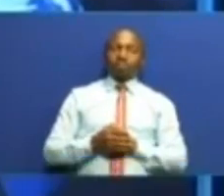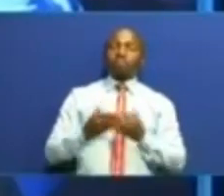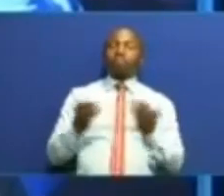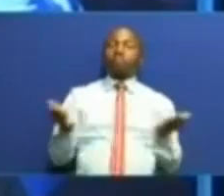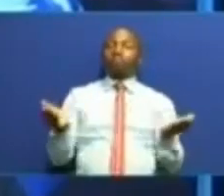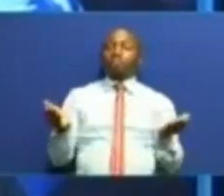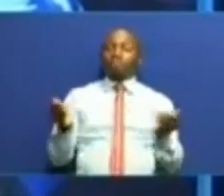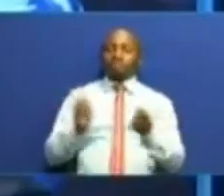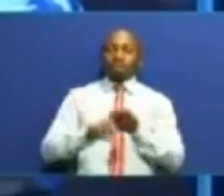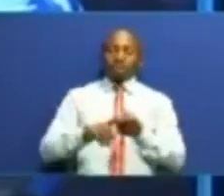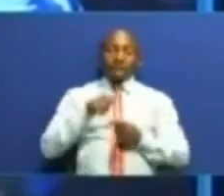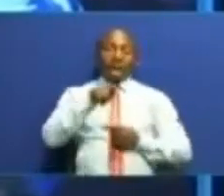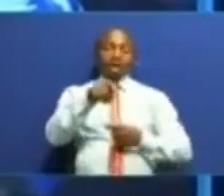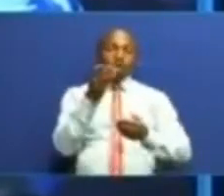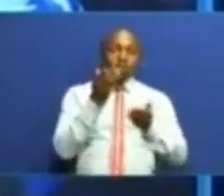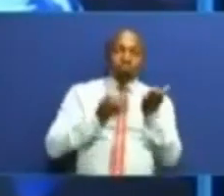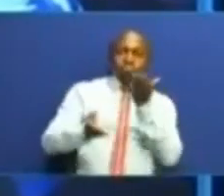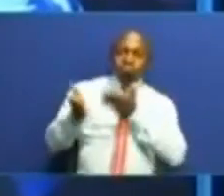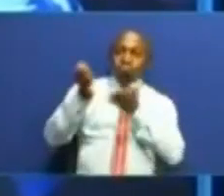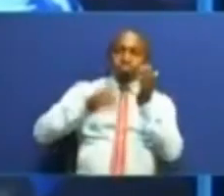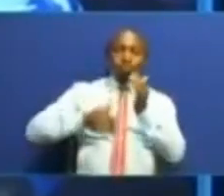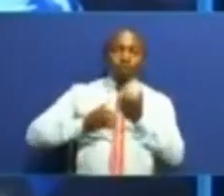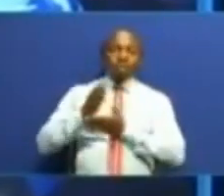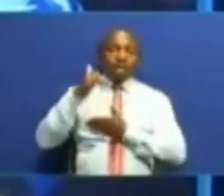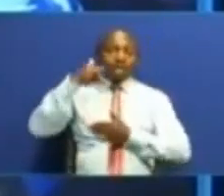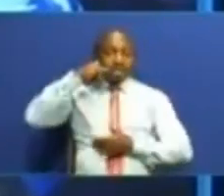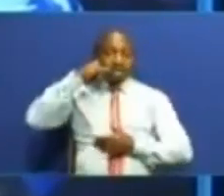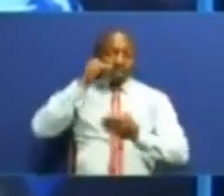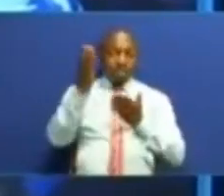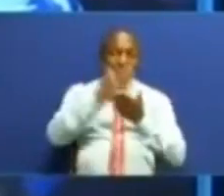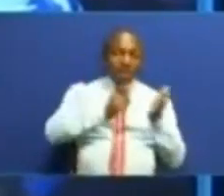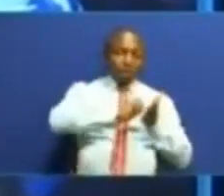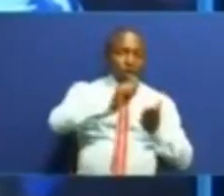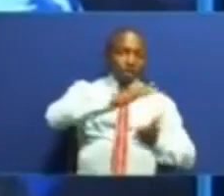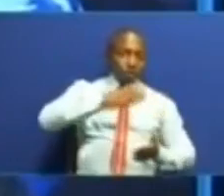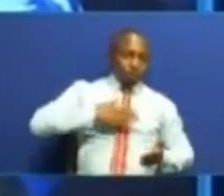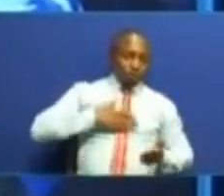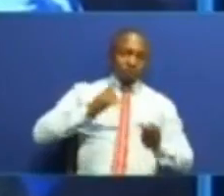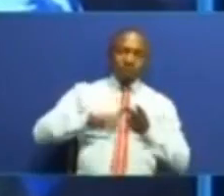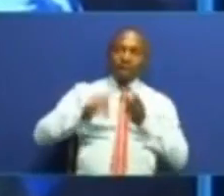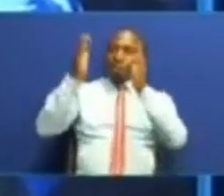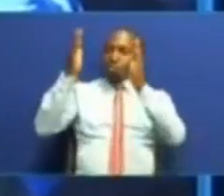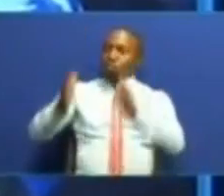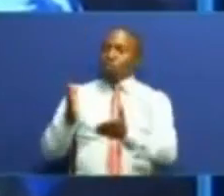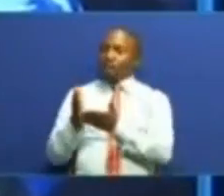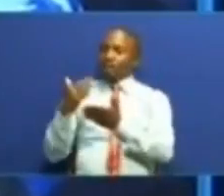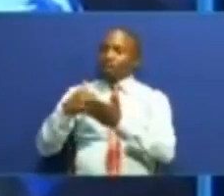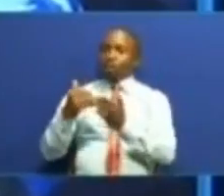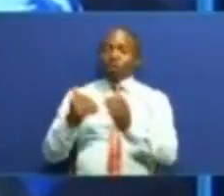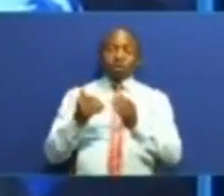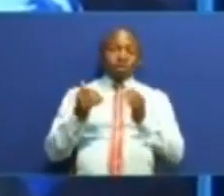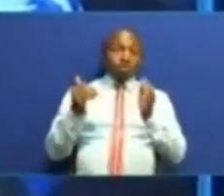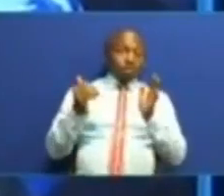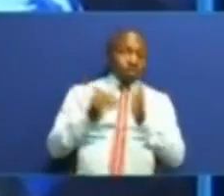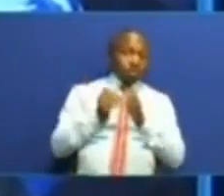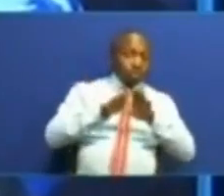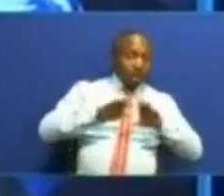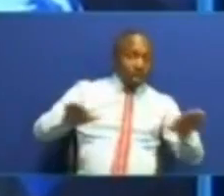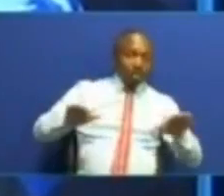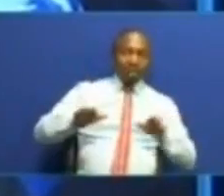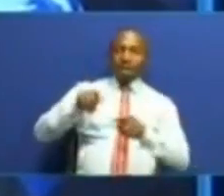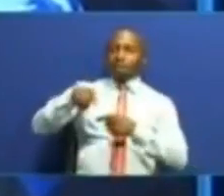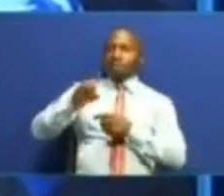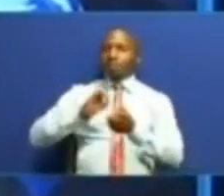Naam, hayo kwa ni mazungumzo kwa njia ya simu kati ya Flora Mwano, mwandishi wetu huyo, na mkuu wa kitengo cha sheria na usalama halmashauri ya Dar es Salaam